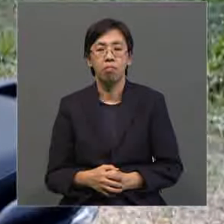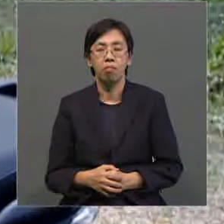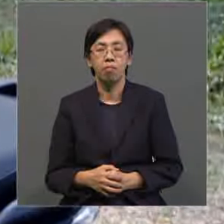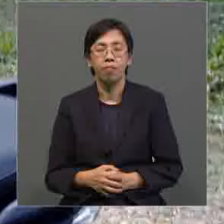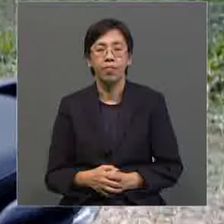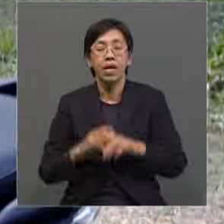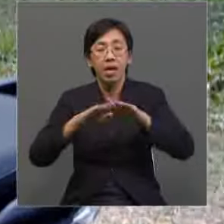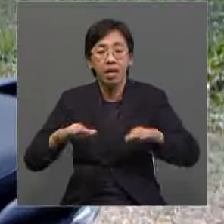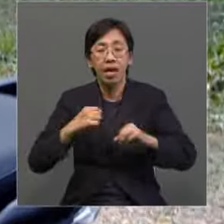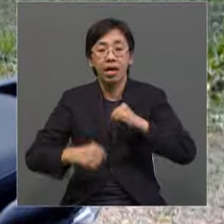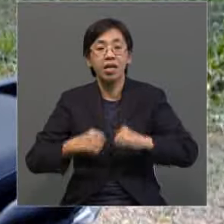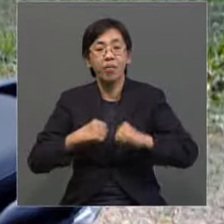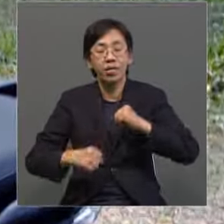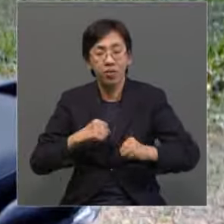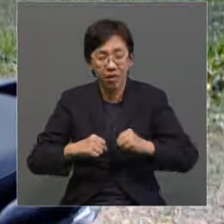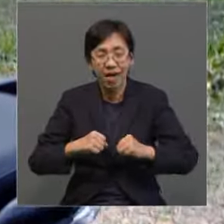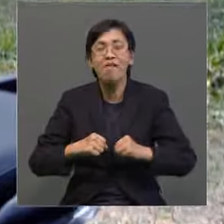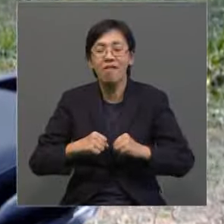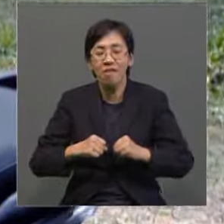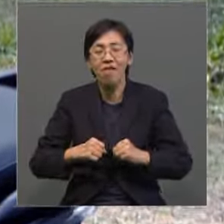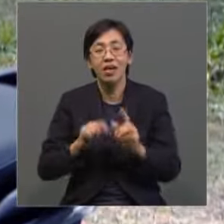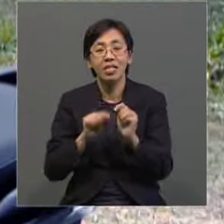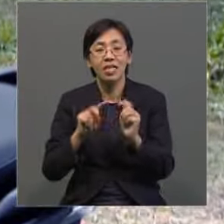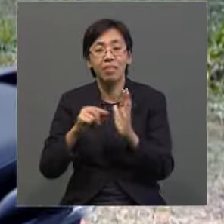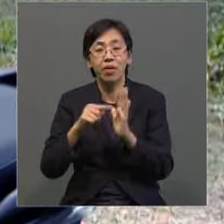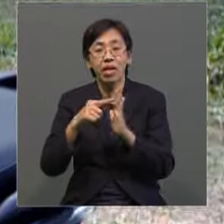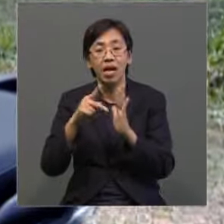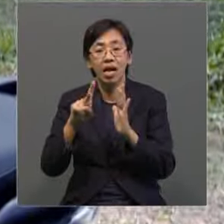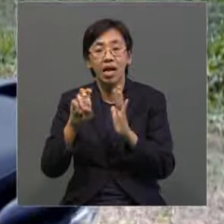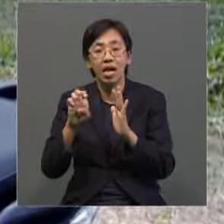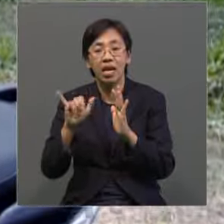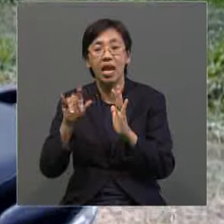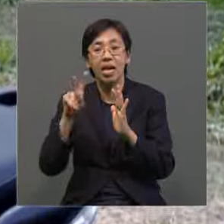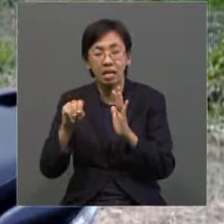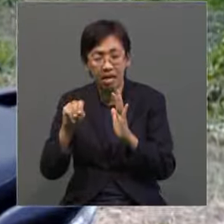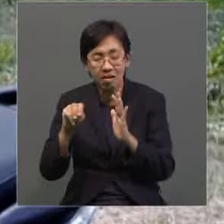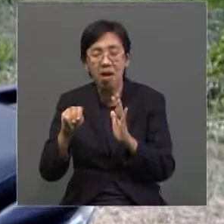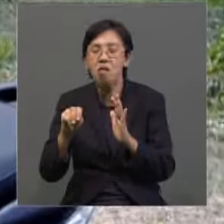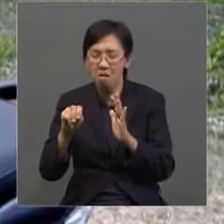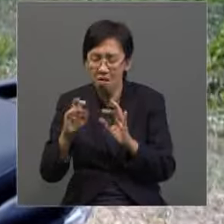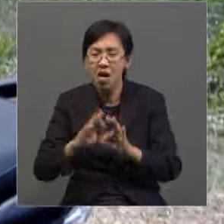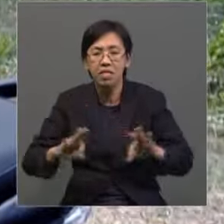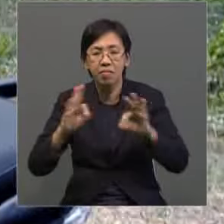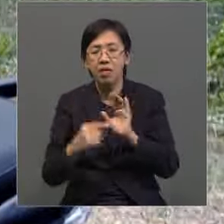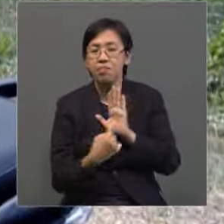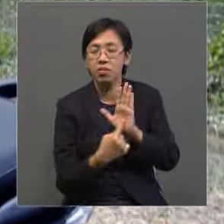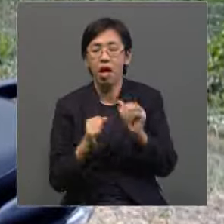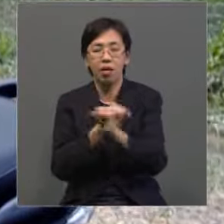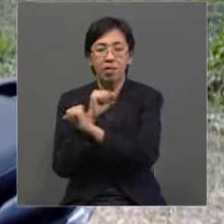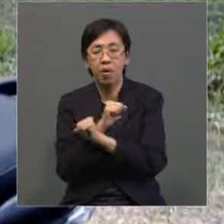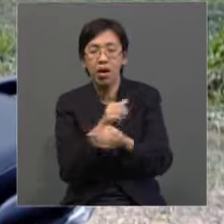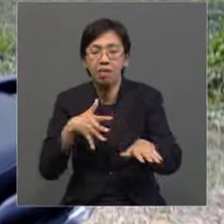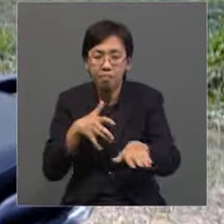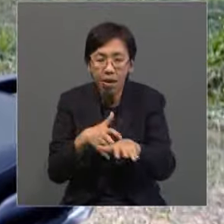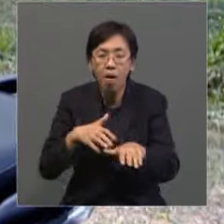แม้จะเป็นเด็กและเยาวชนค่ะแต่น้องๆในพื้นที่ตำบลนาเคียนก็ทำในสิ่งที่ยิ่งใหญ่ด้วยการเป็นแบบอย่างในการป้องกันและ